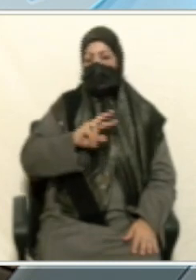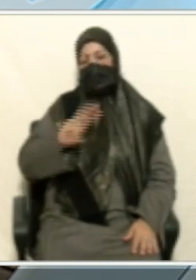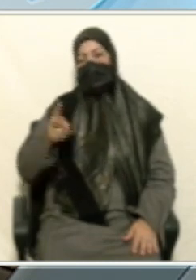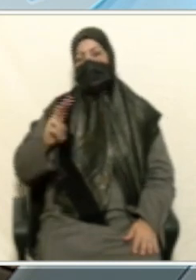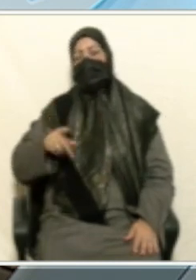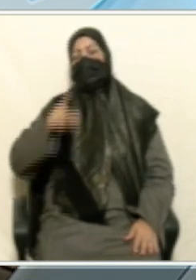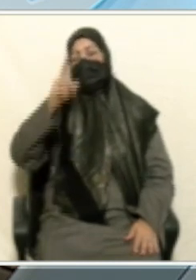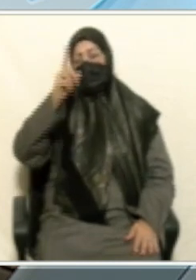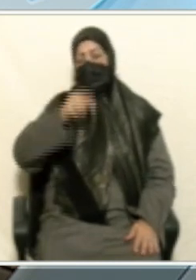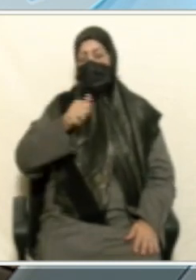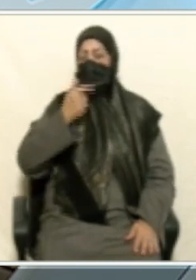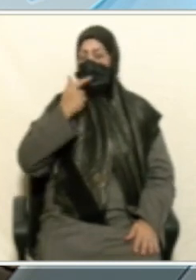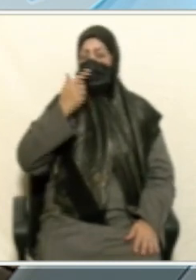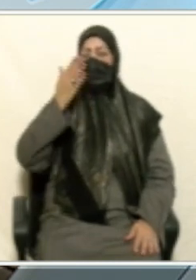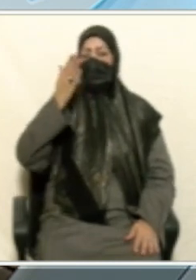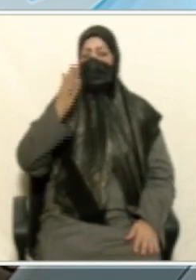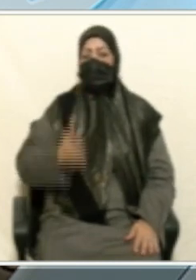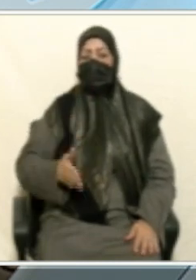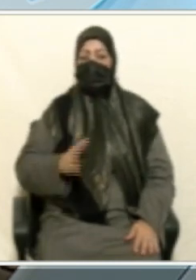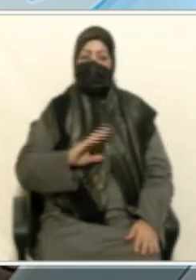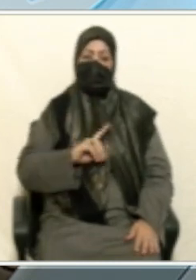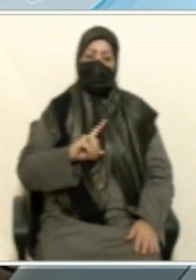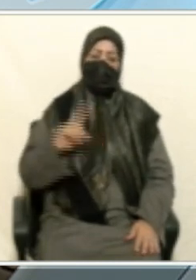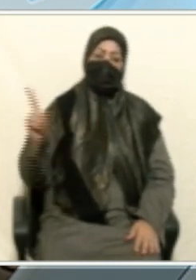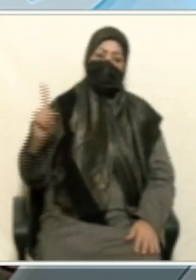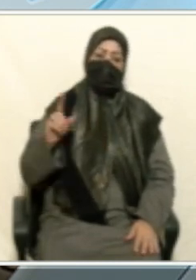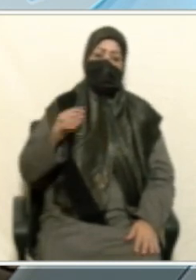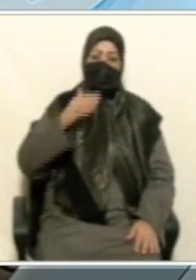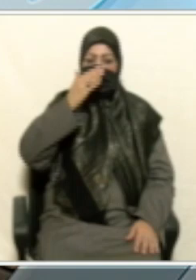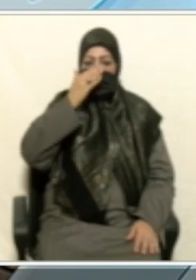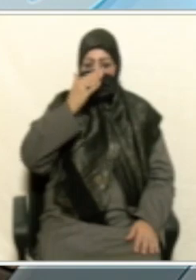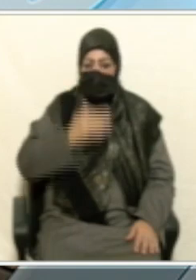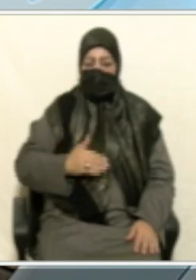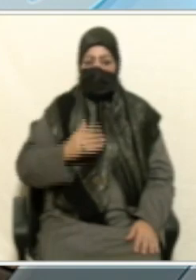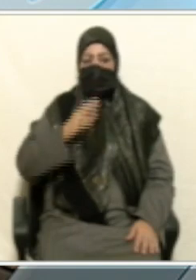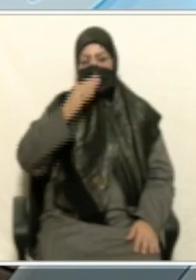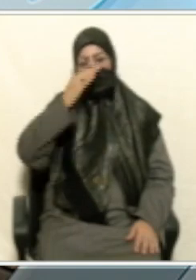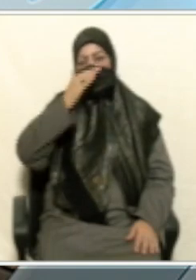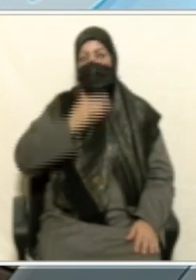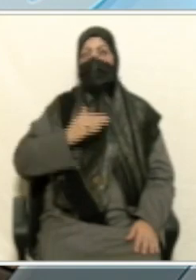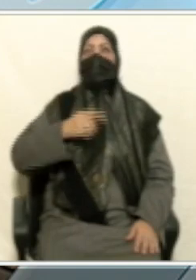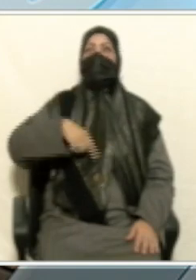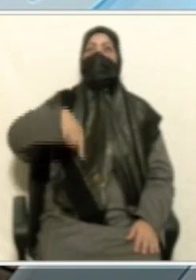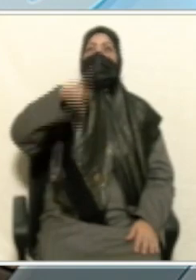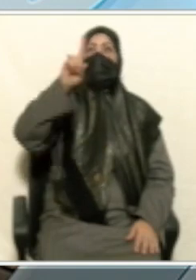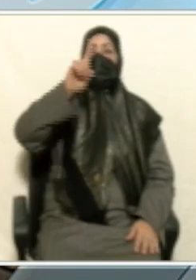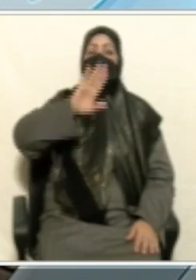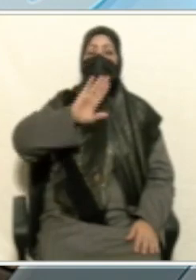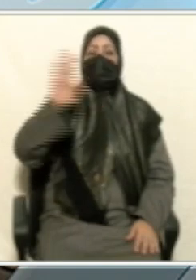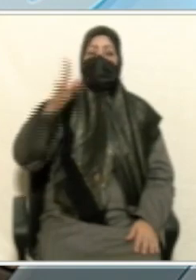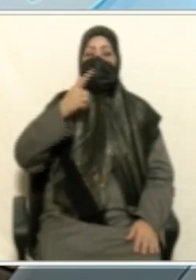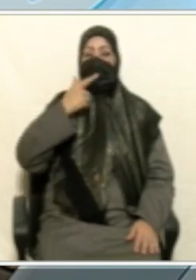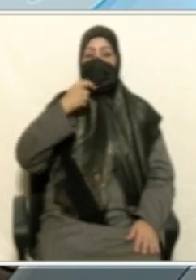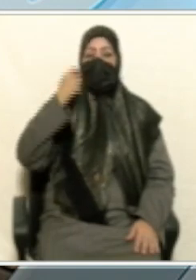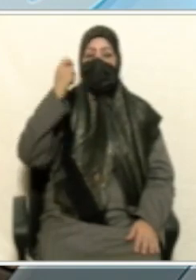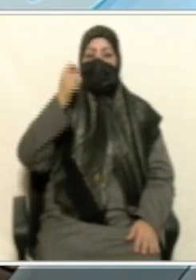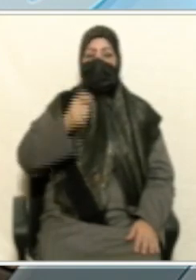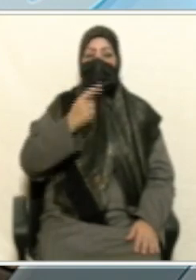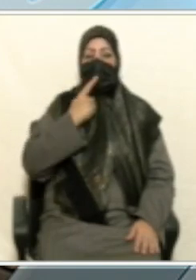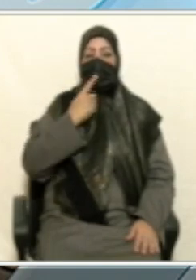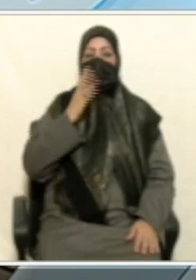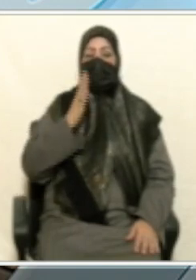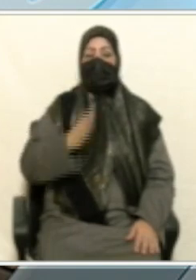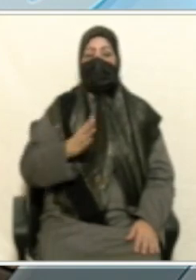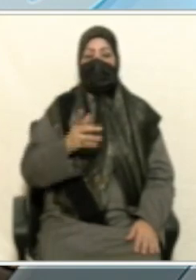في طاعة، في طاعة في عبادة لله سبحانه وتعالى. وقال في الحديث كما روت عائشة رضي الله تعالى عنها في